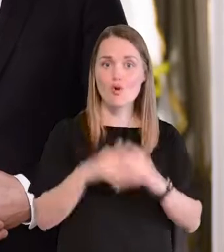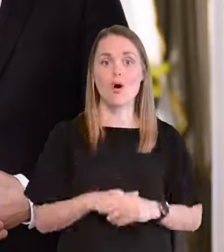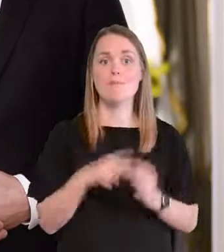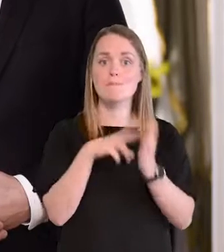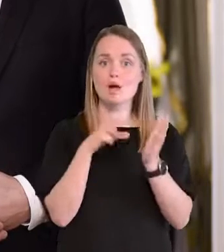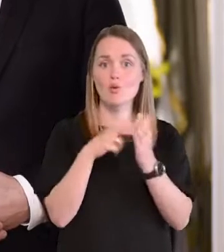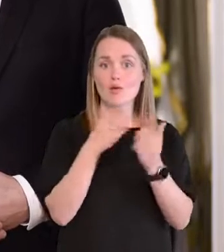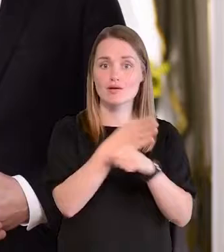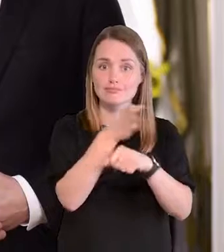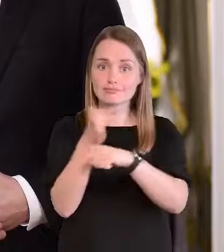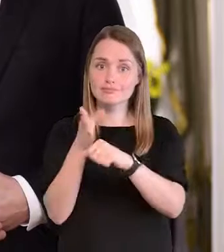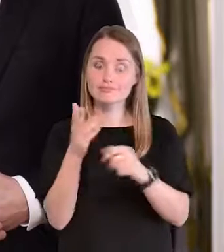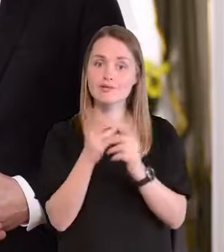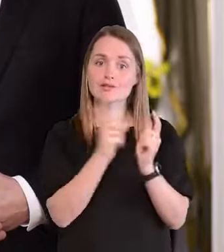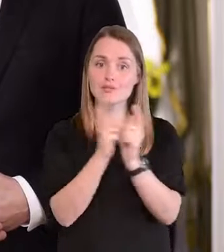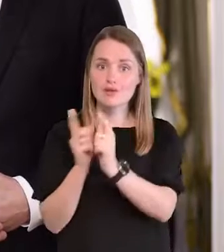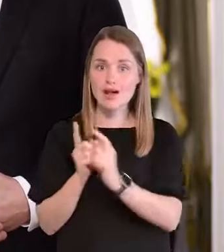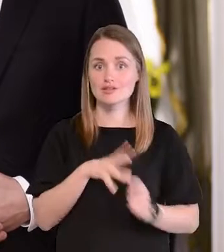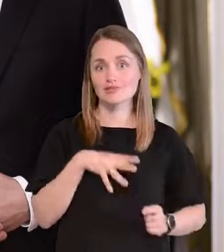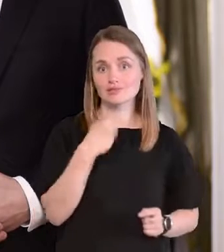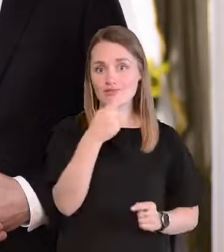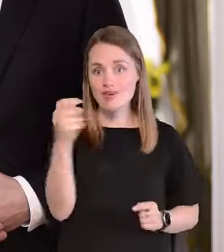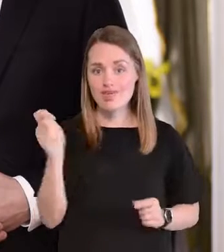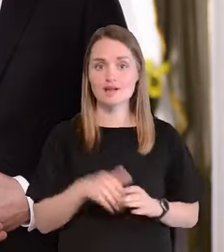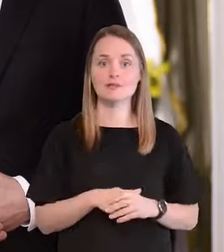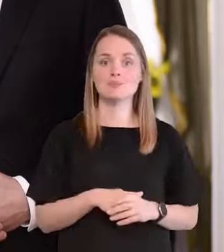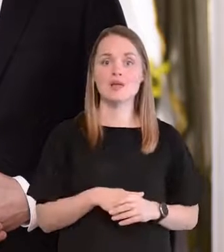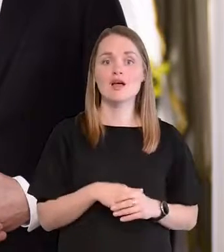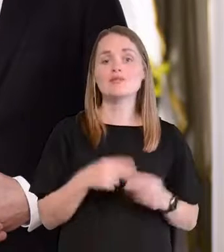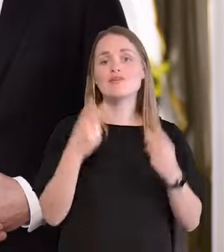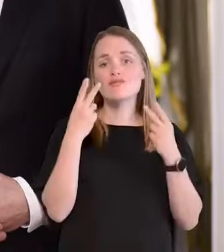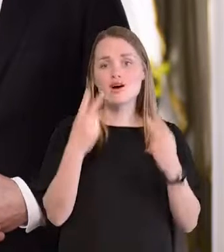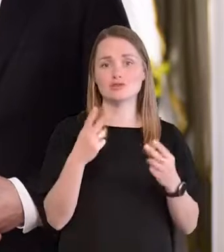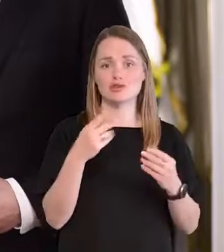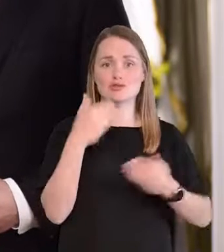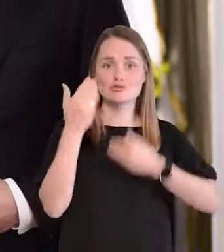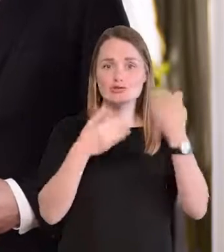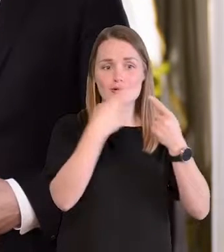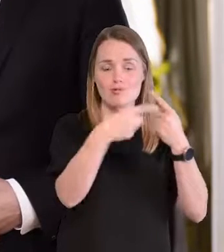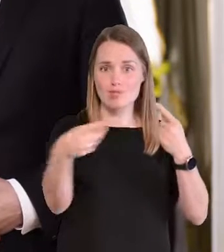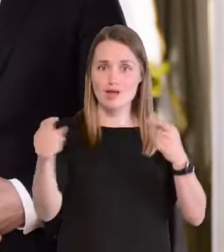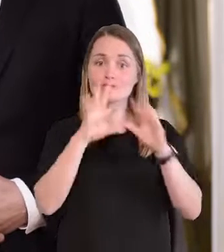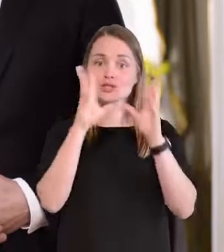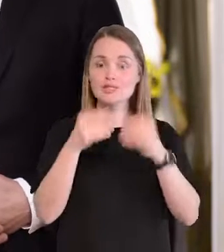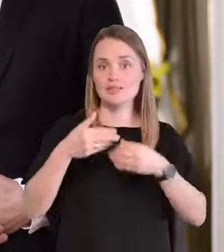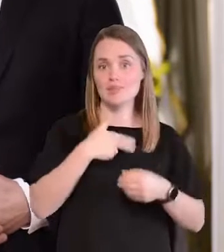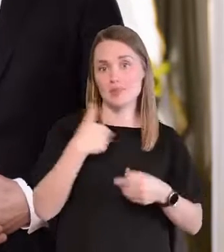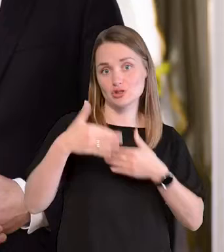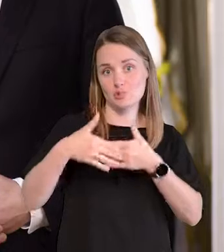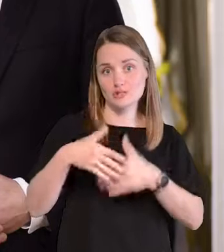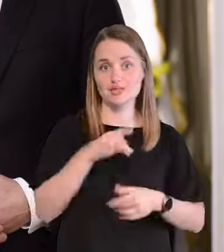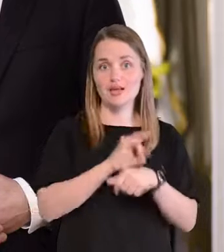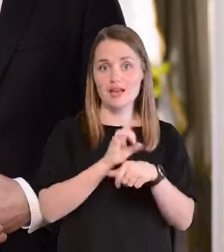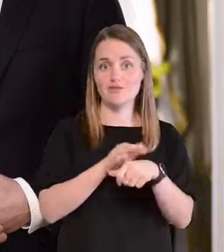zabraknie zwyczajowych odwiedzin, spotkań i świątecznych wyjazdów. Tym ważniejsze będą życzenia przekazane zdalnie wszystkim naszym